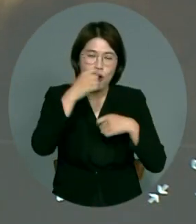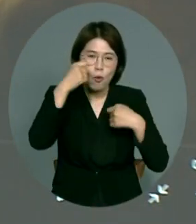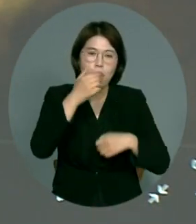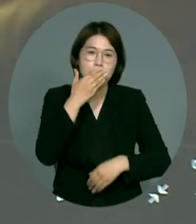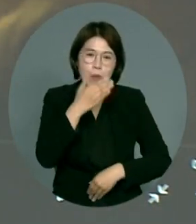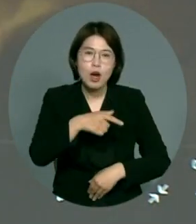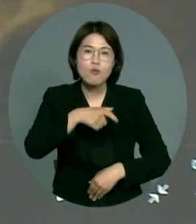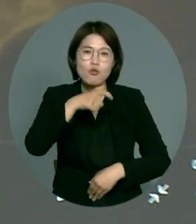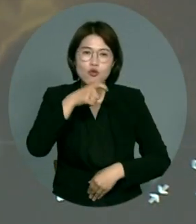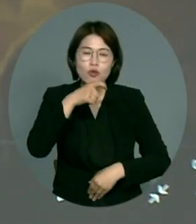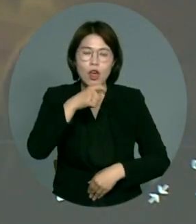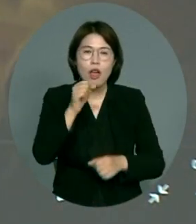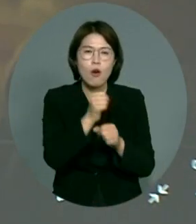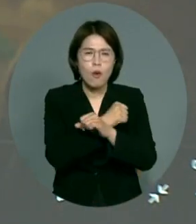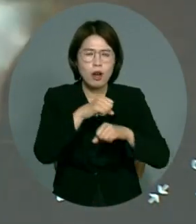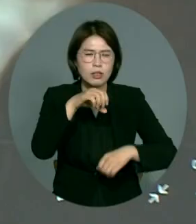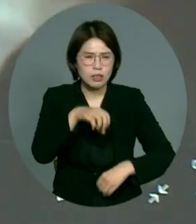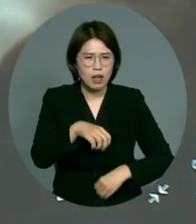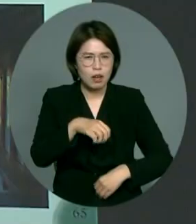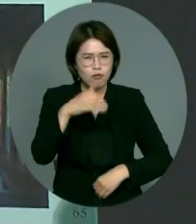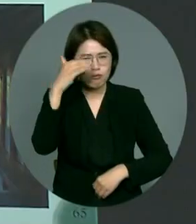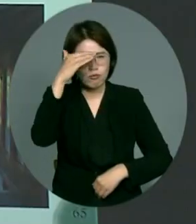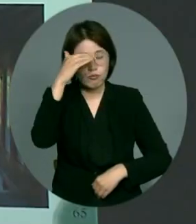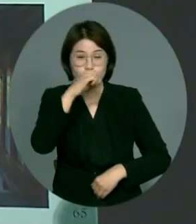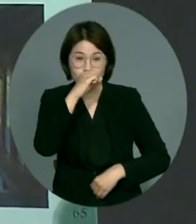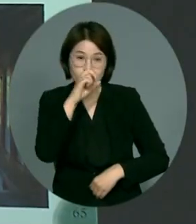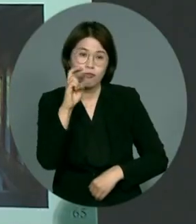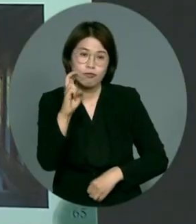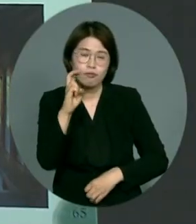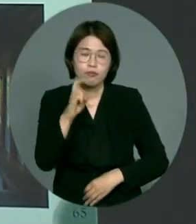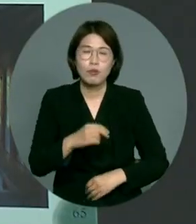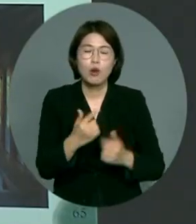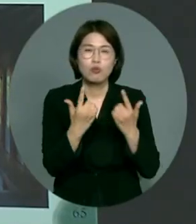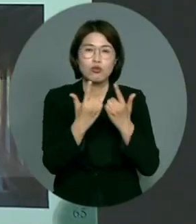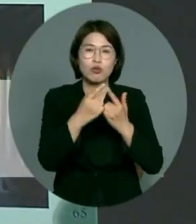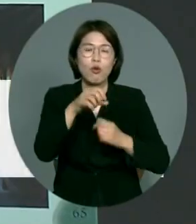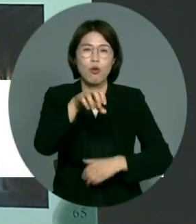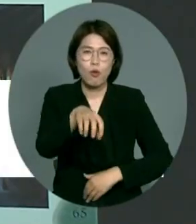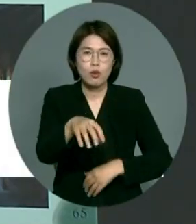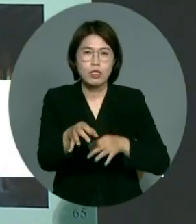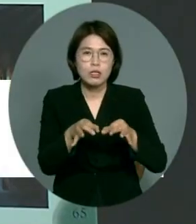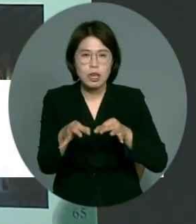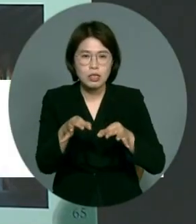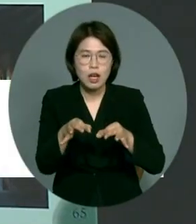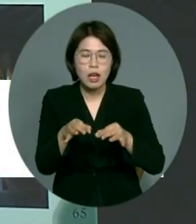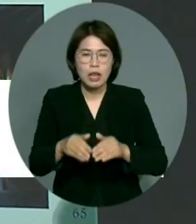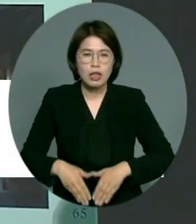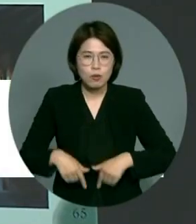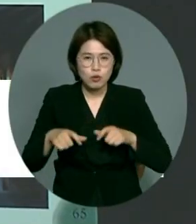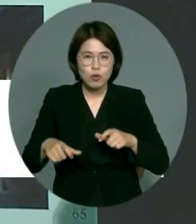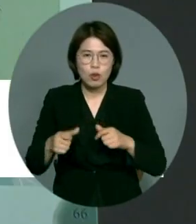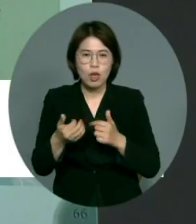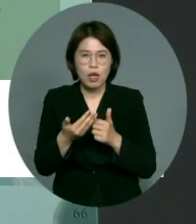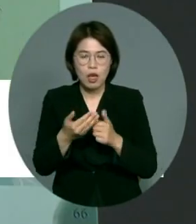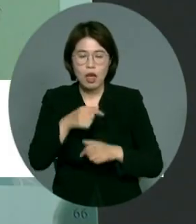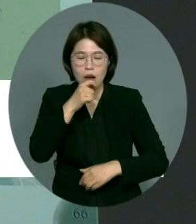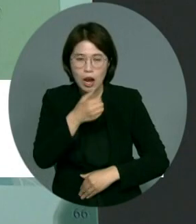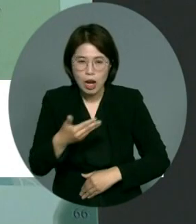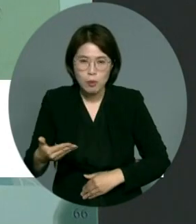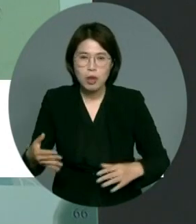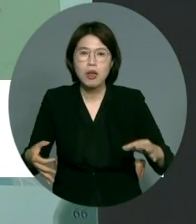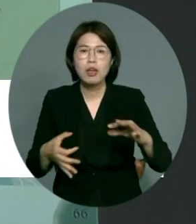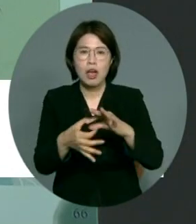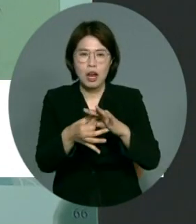광장은 공원의 핵심 볼거리입니다 또 북쪽의 기존 상권과 남쪽의 강변을 자연스럽게 있는